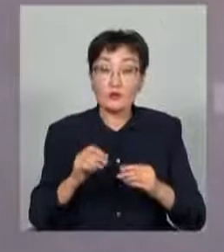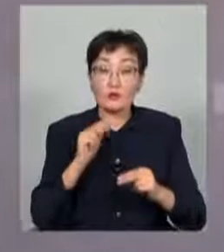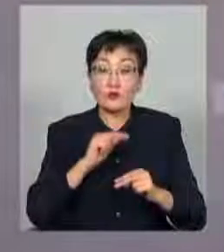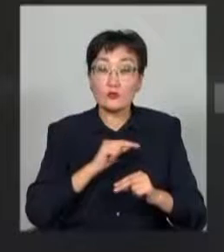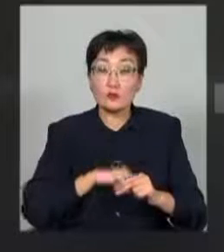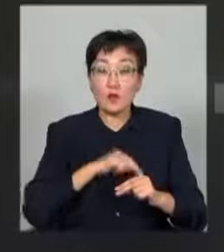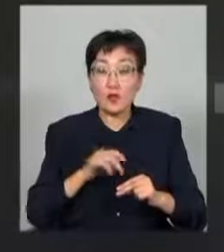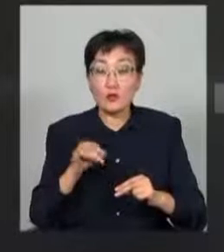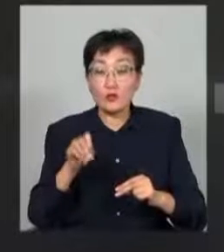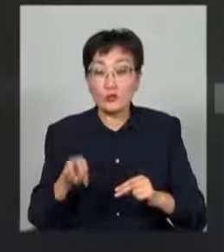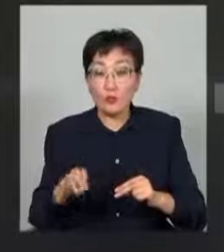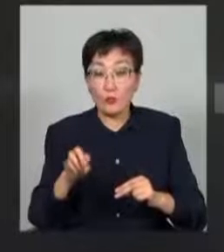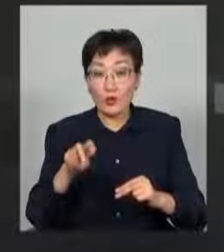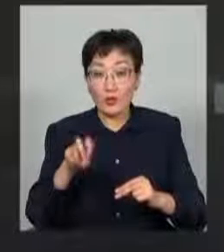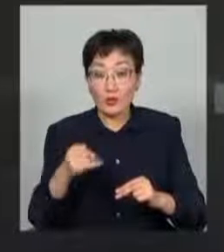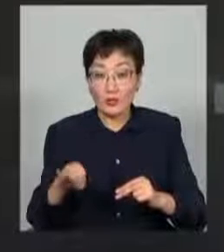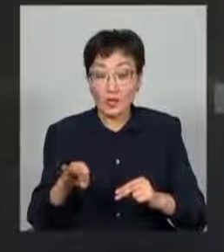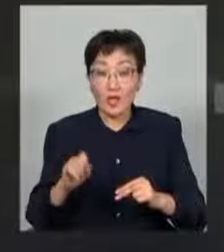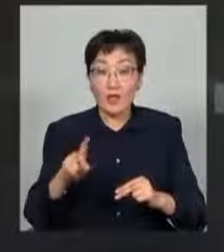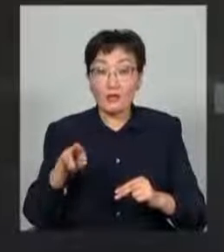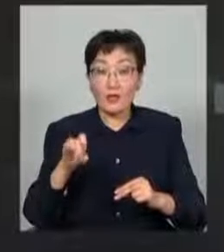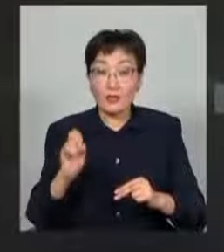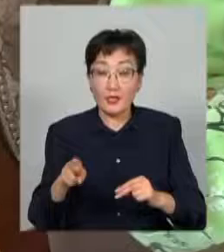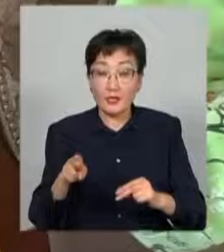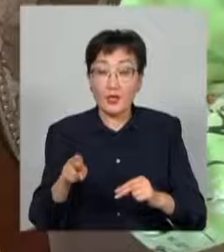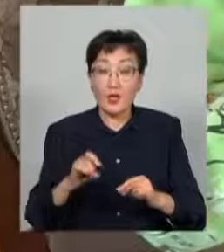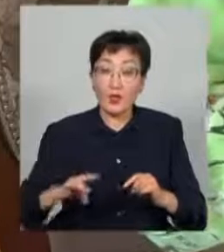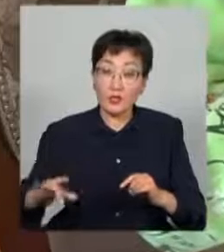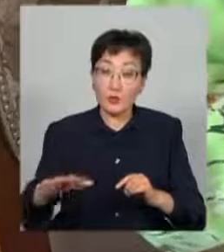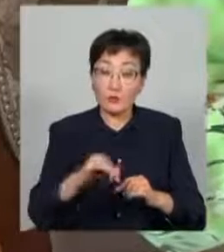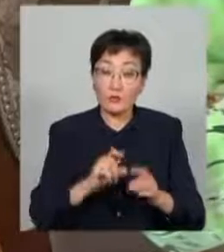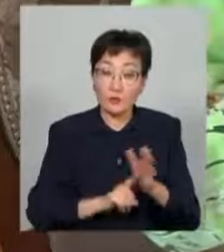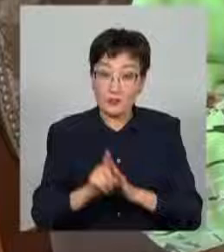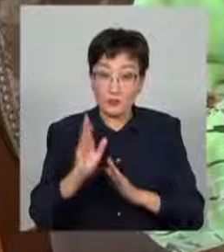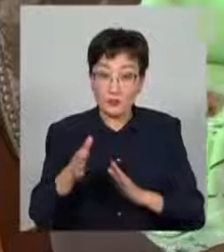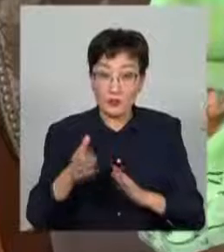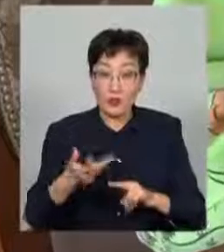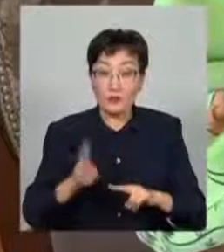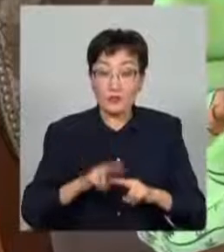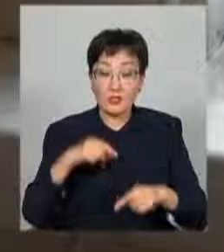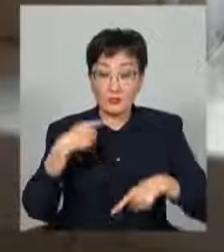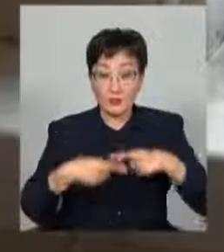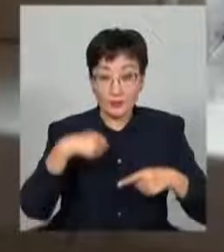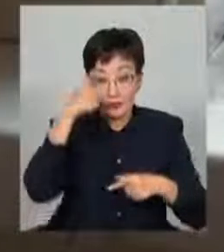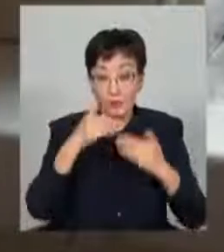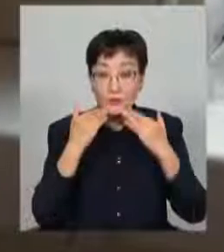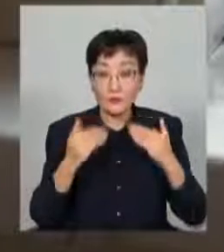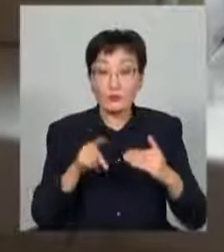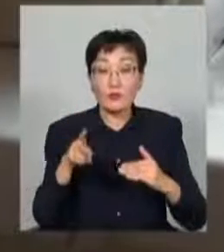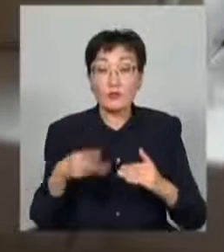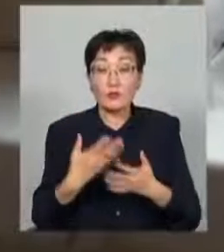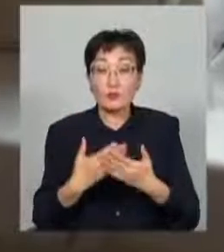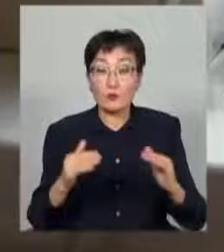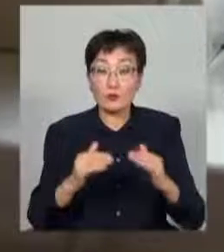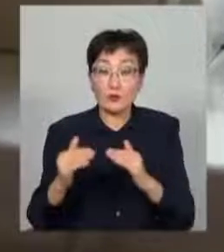Өжет, Боралдай, Теректі, Таусамалы, Әлмерек және Нұршашқан шағын аудандарында басталмақ. Осылай келесі жылдың соңына дейін 2000-ға